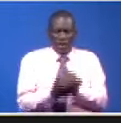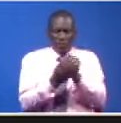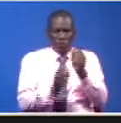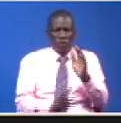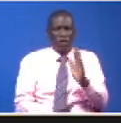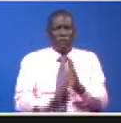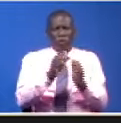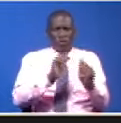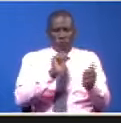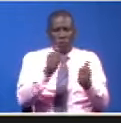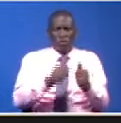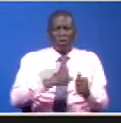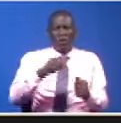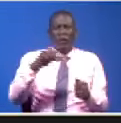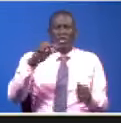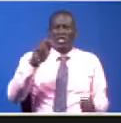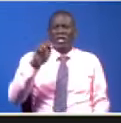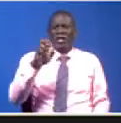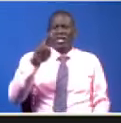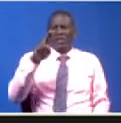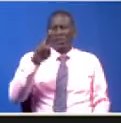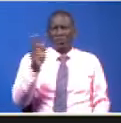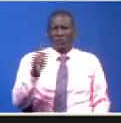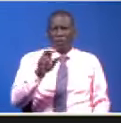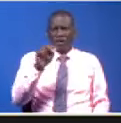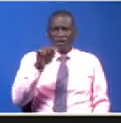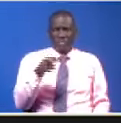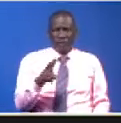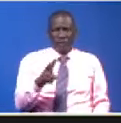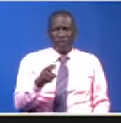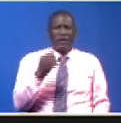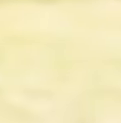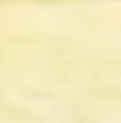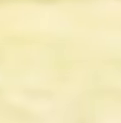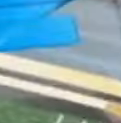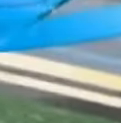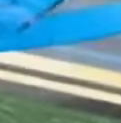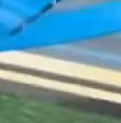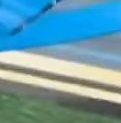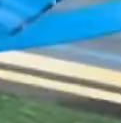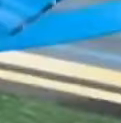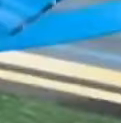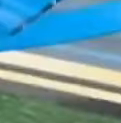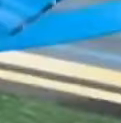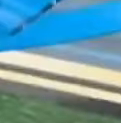kusaidia kuikuza. George Kieru, NTV, County ya Nakuru.